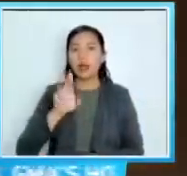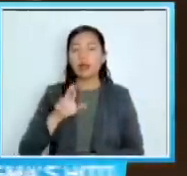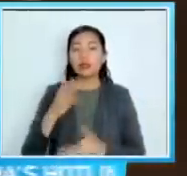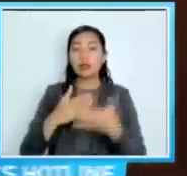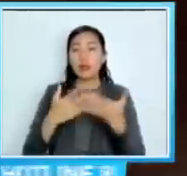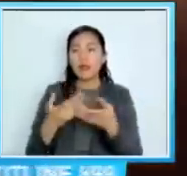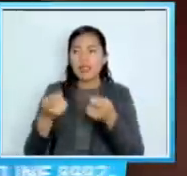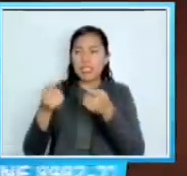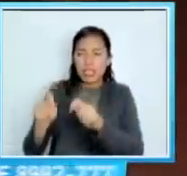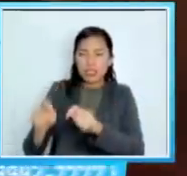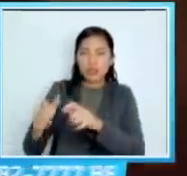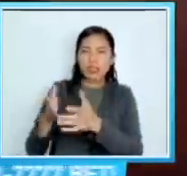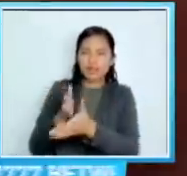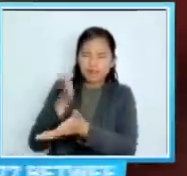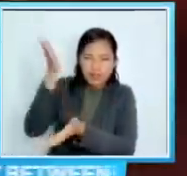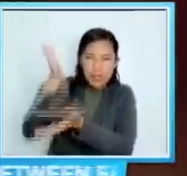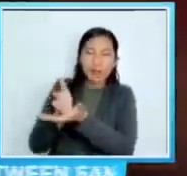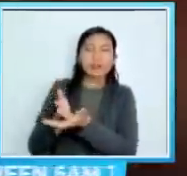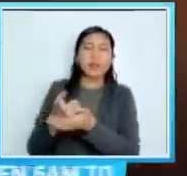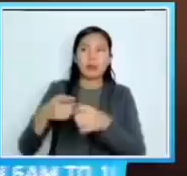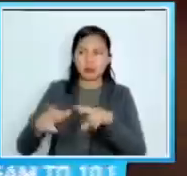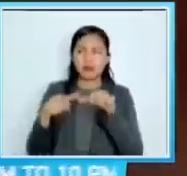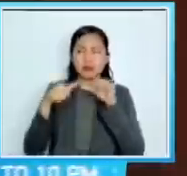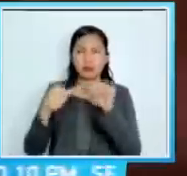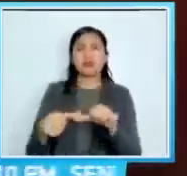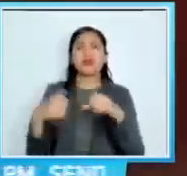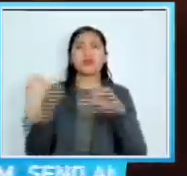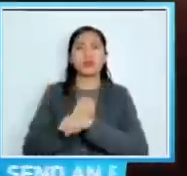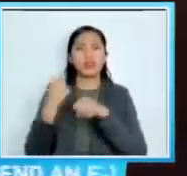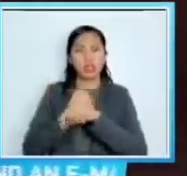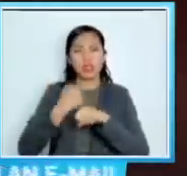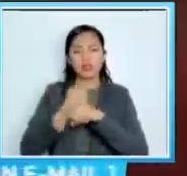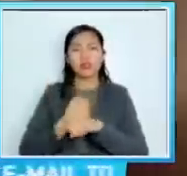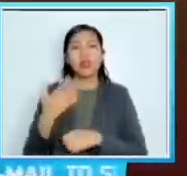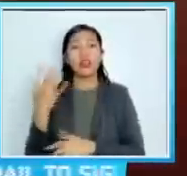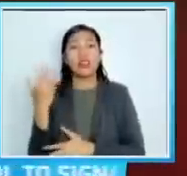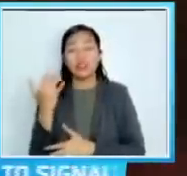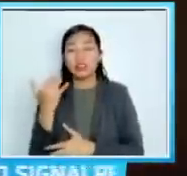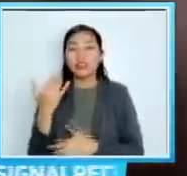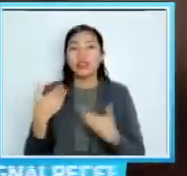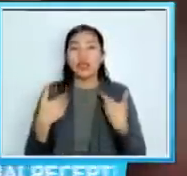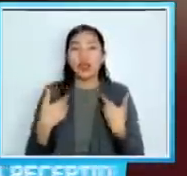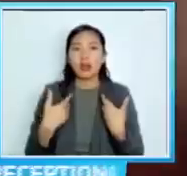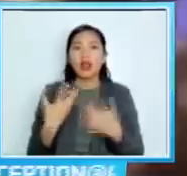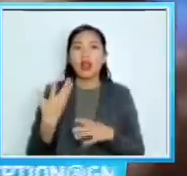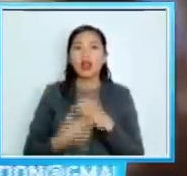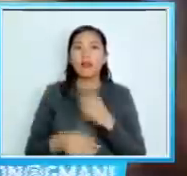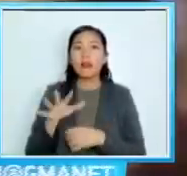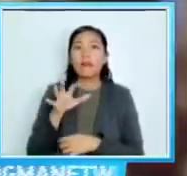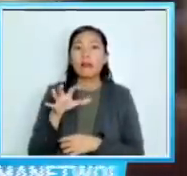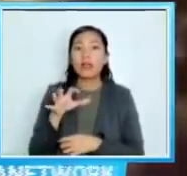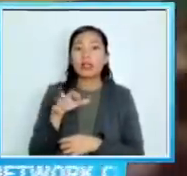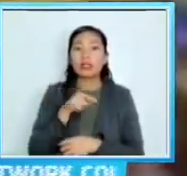sila nagpapapigil. Ayon po sa investigasyon, nag-ugat ang gulo dahil sa nawawalang 500 piso ng isang